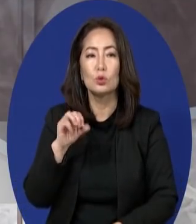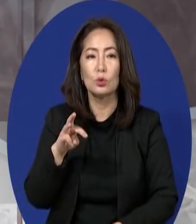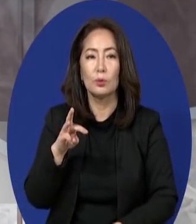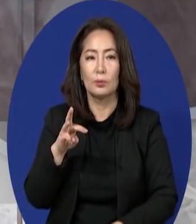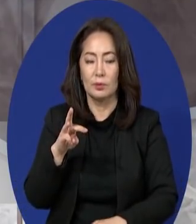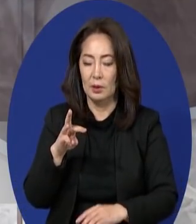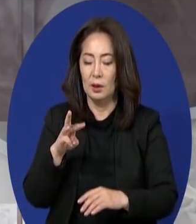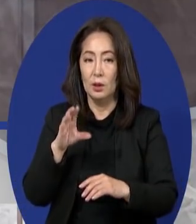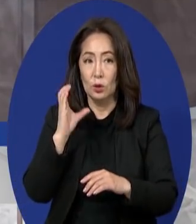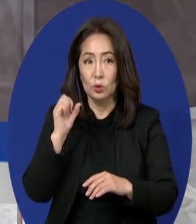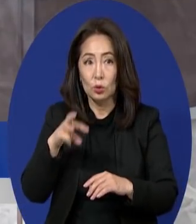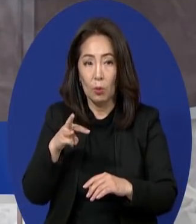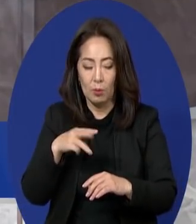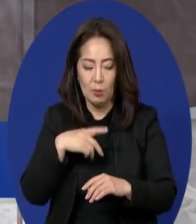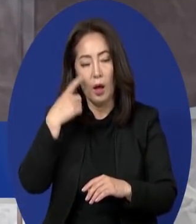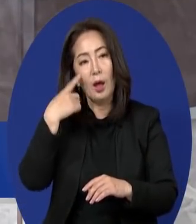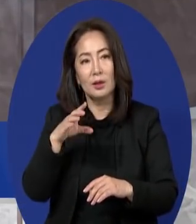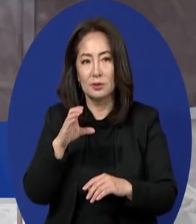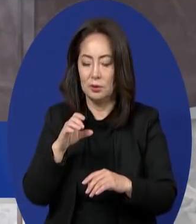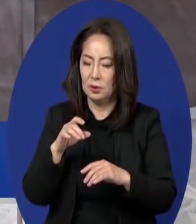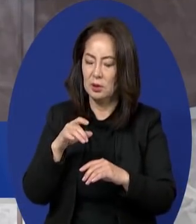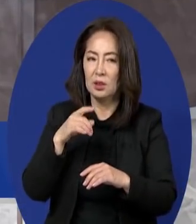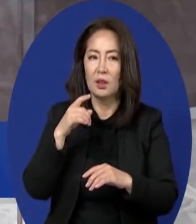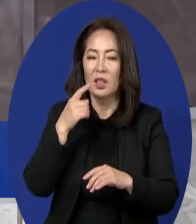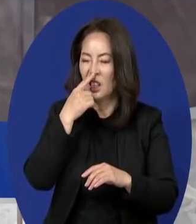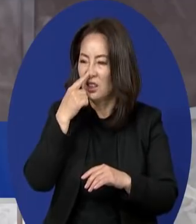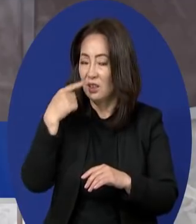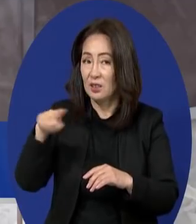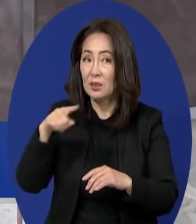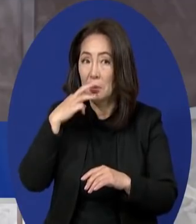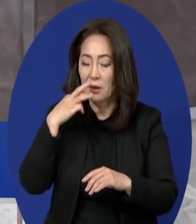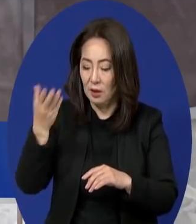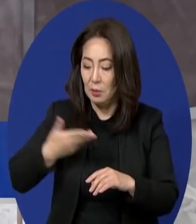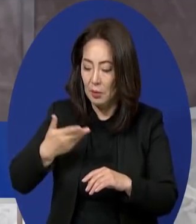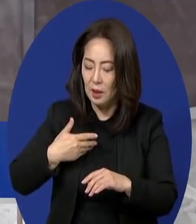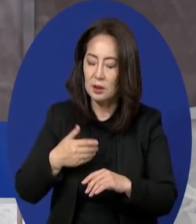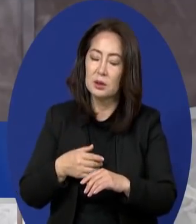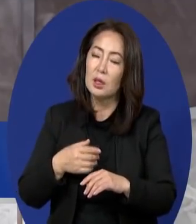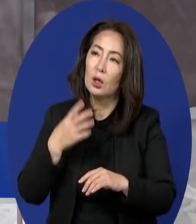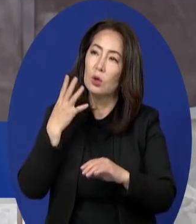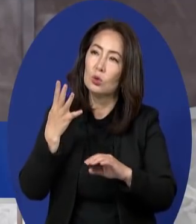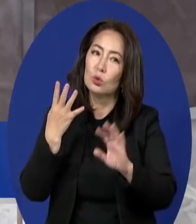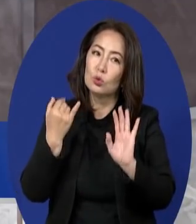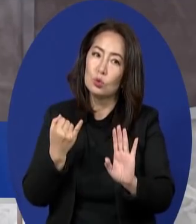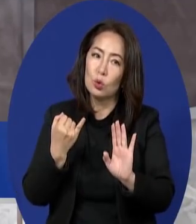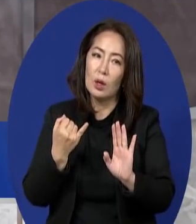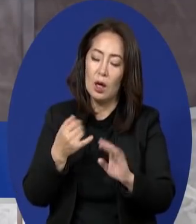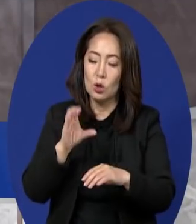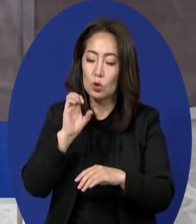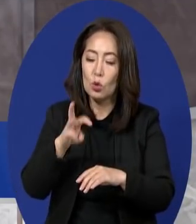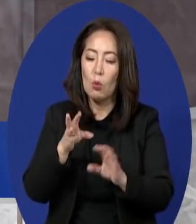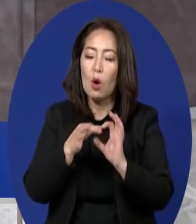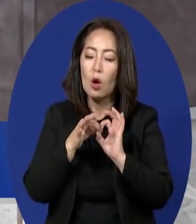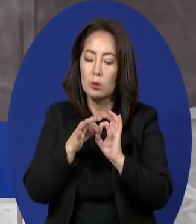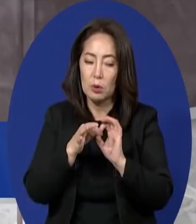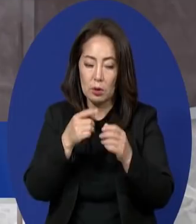санаата санаандгүй сумнууд их байна. Хэтийн талд яасан. Хэтийн талаас мэдээлэл авахад 46 хэр сумтай холбоотой бүсгэж шалгаж